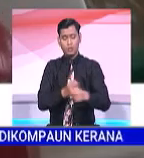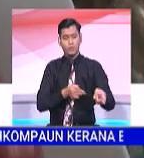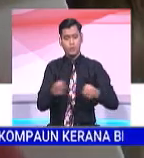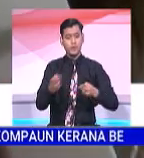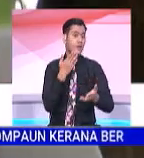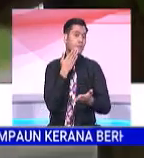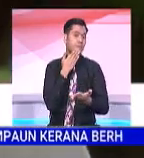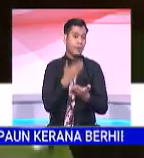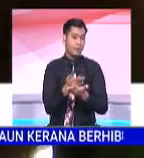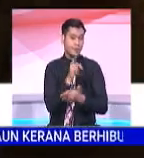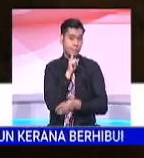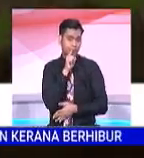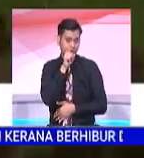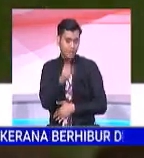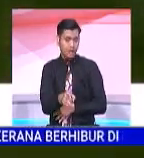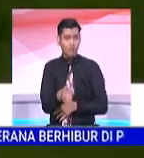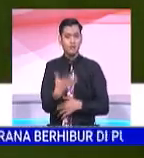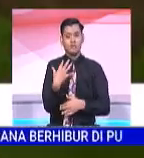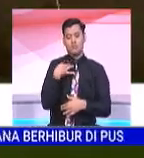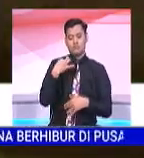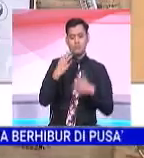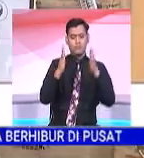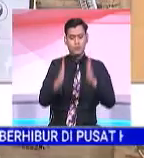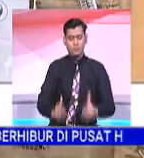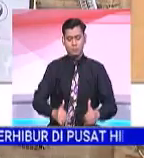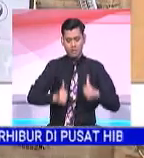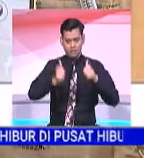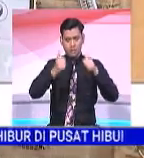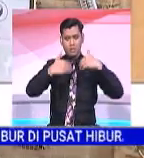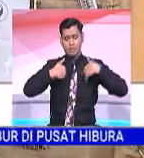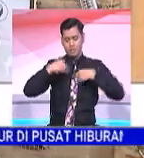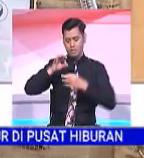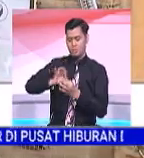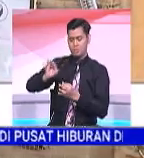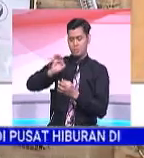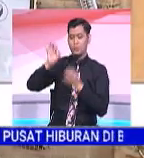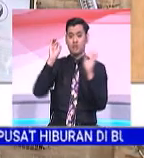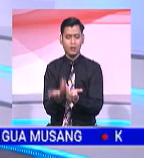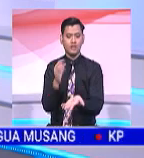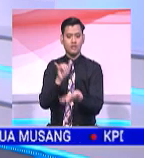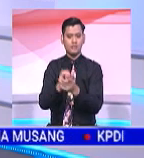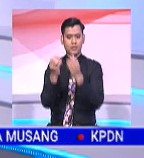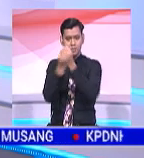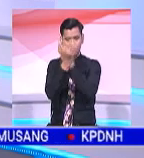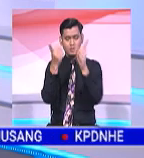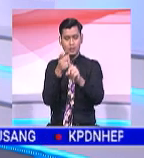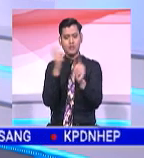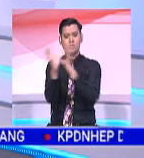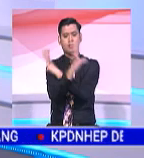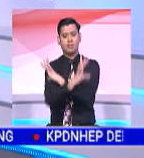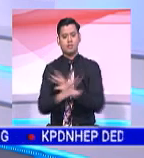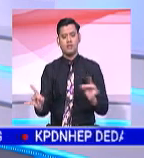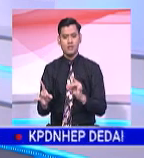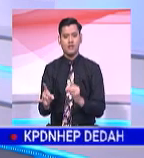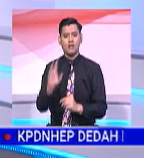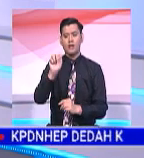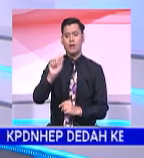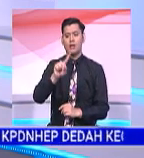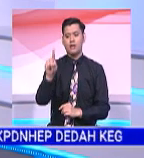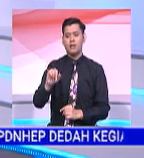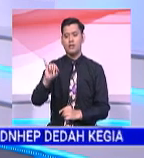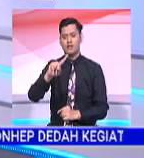Baiklah, terima kasih Nur Lela. Sebelum ke tajuk utama berita, kita dapatkan perkembangan terkini persiapan konsert rock sampai